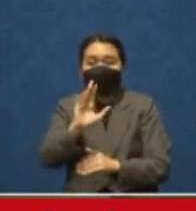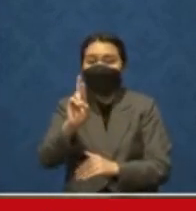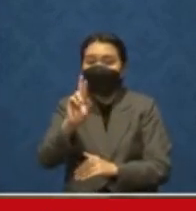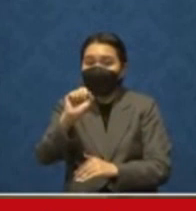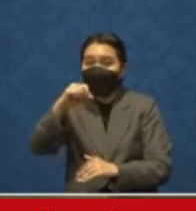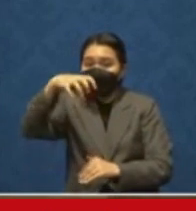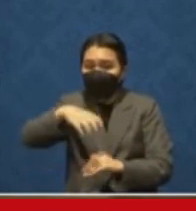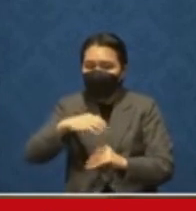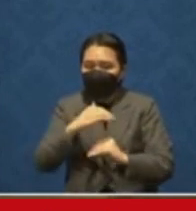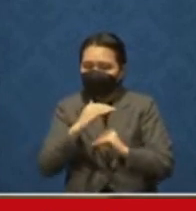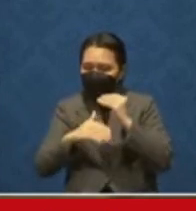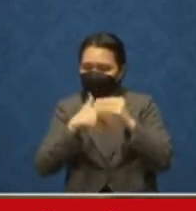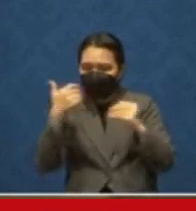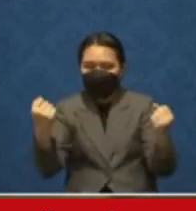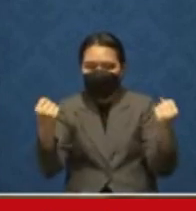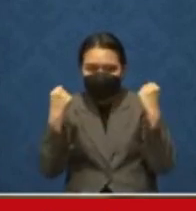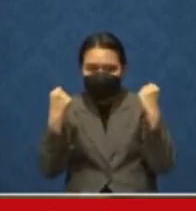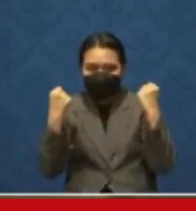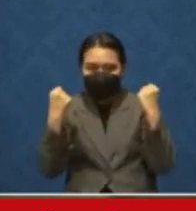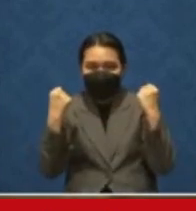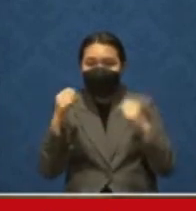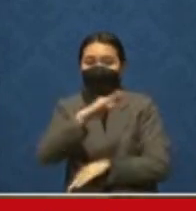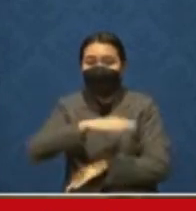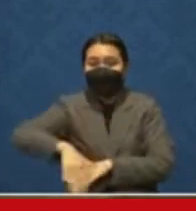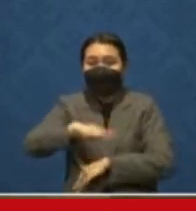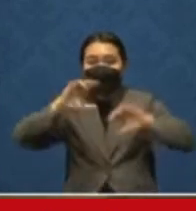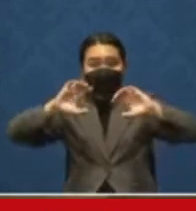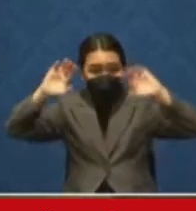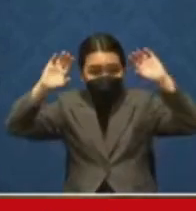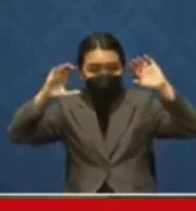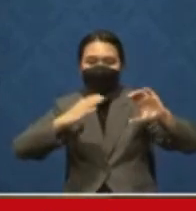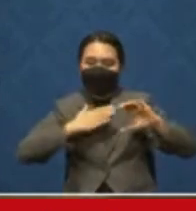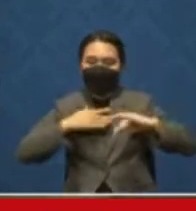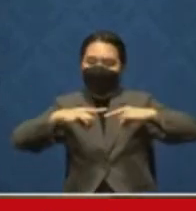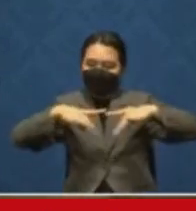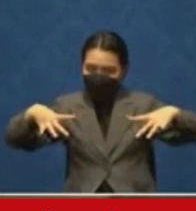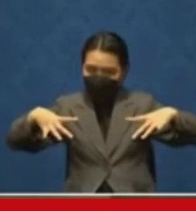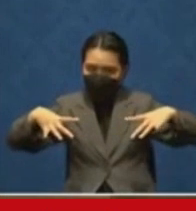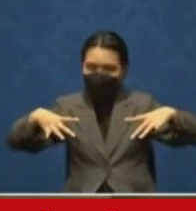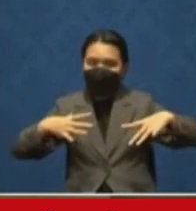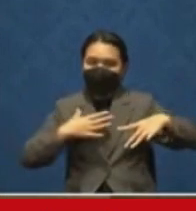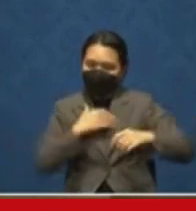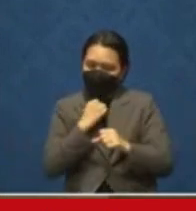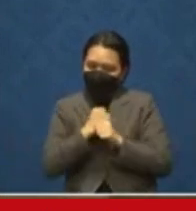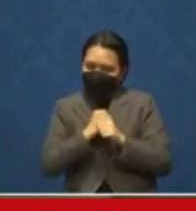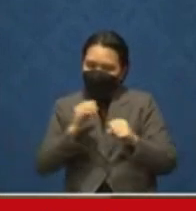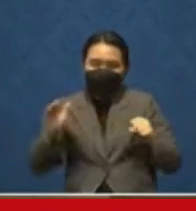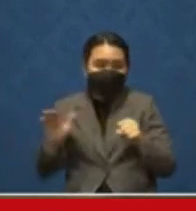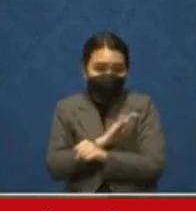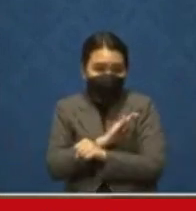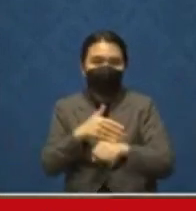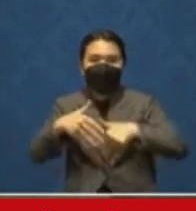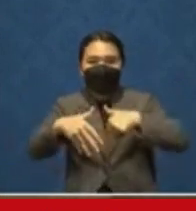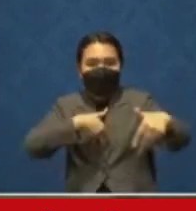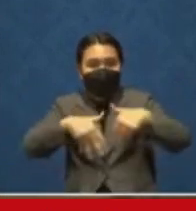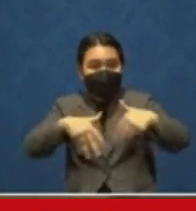ที่สุดพวกเราได้สร้างได้จนลงจุดชูระบบรัฐสภานิให้มัน